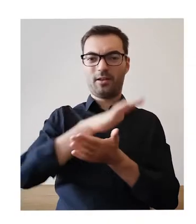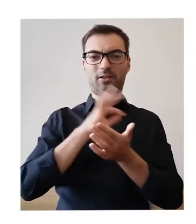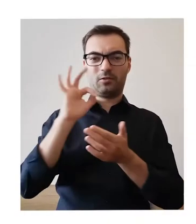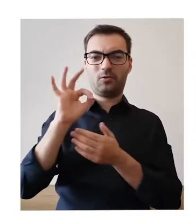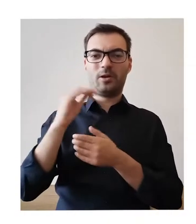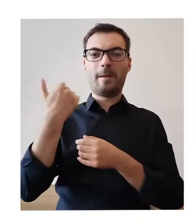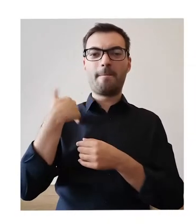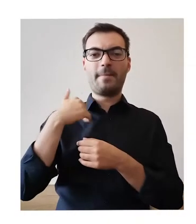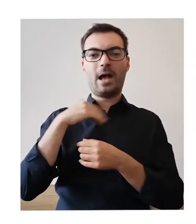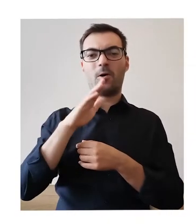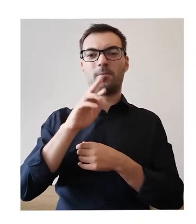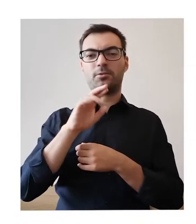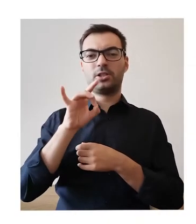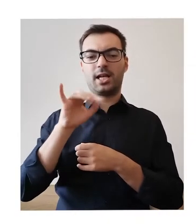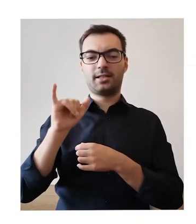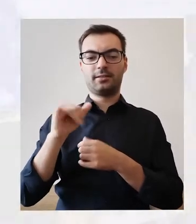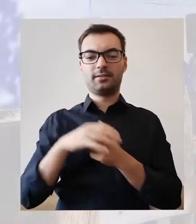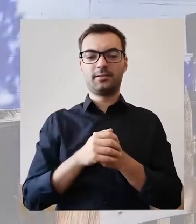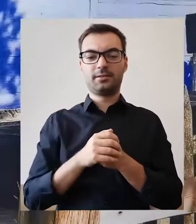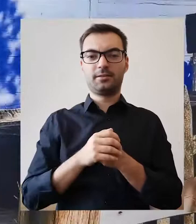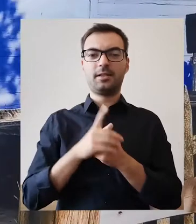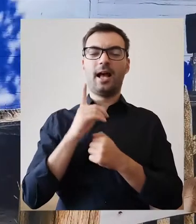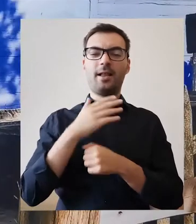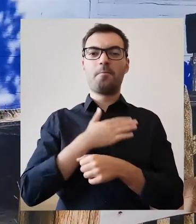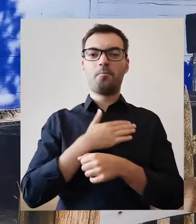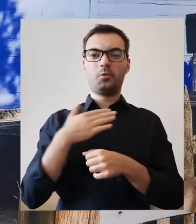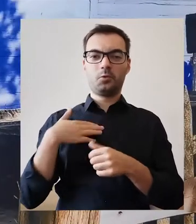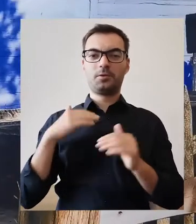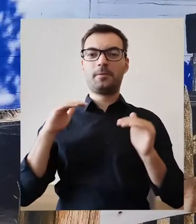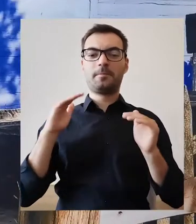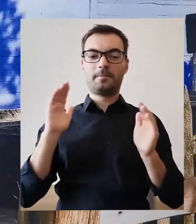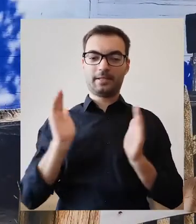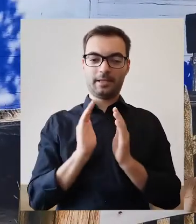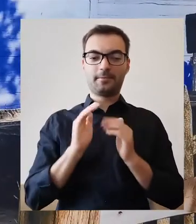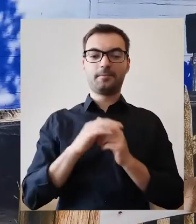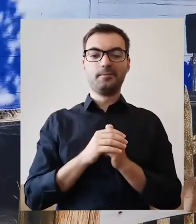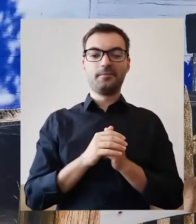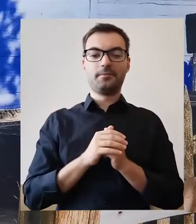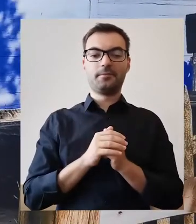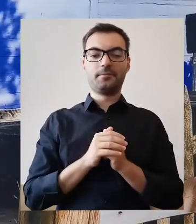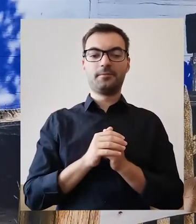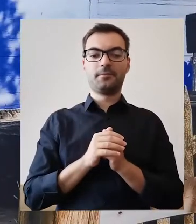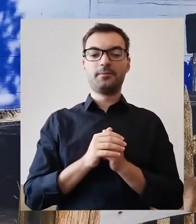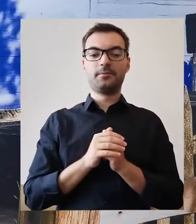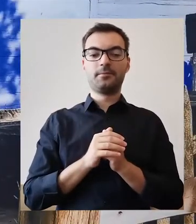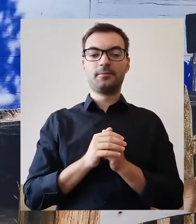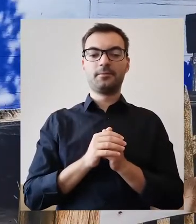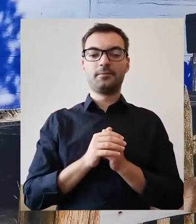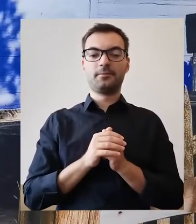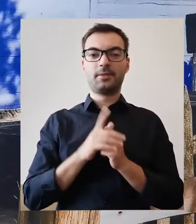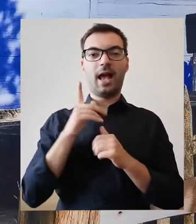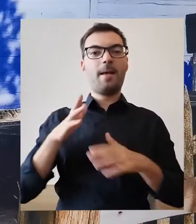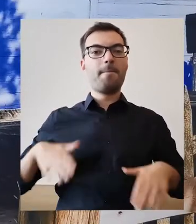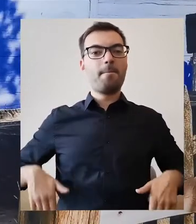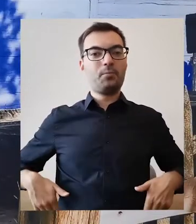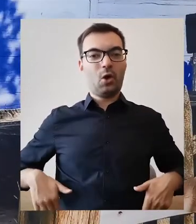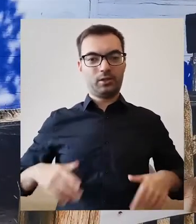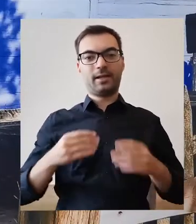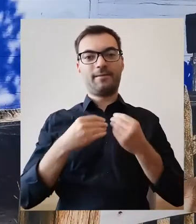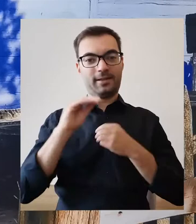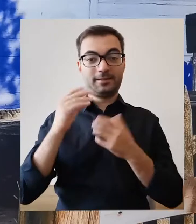tyle że biust ma nieco mniejszy za to zdecydowanie poważniejszy biodra